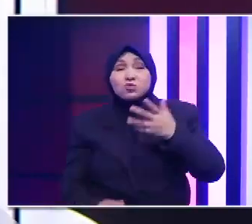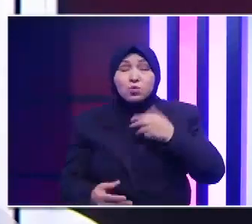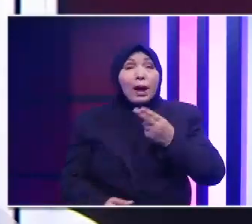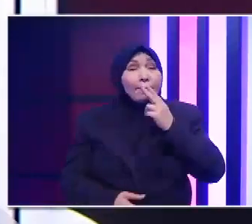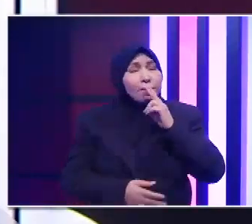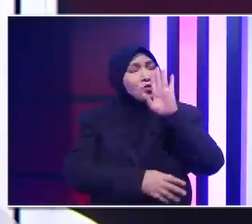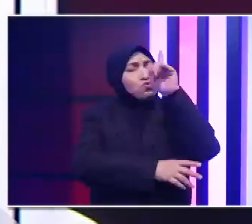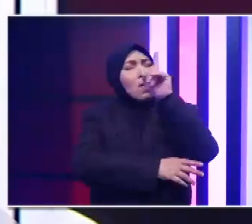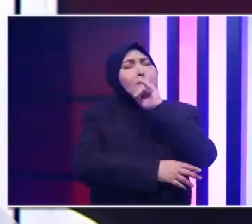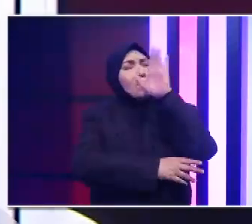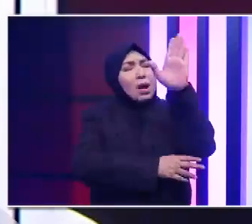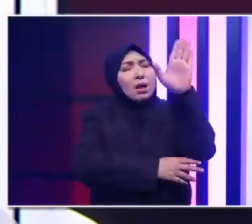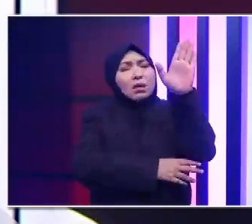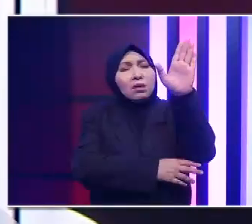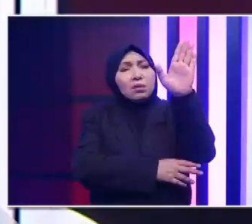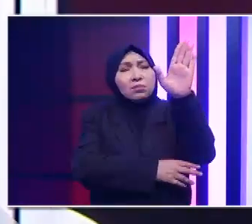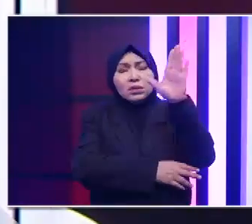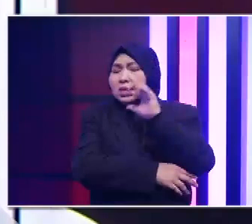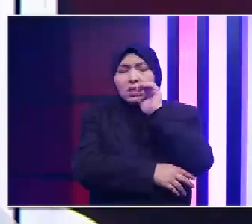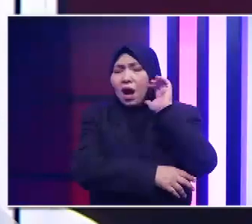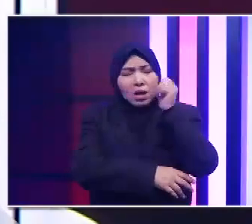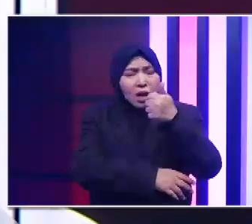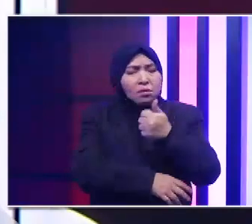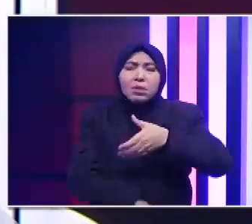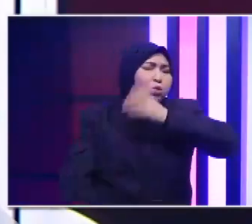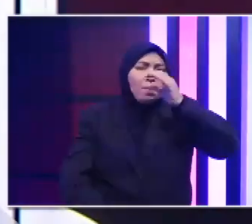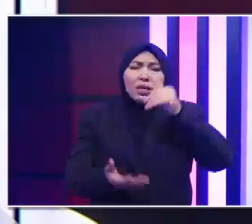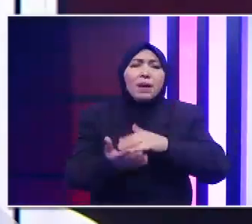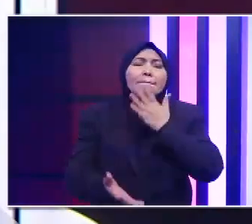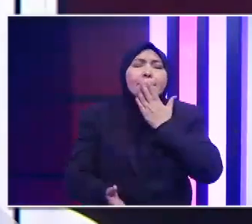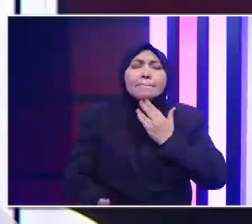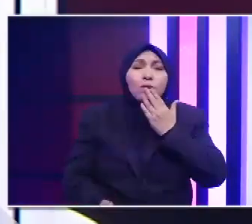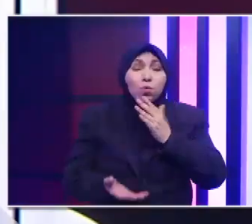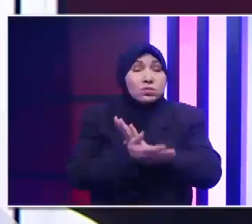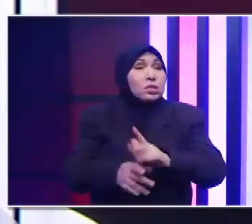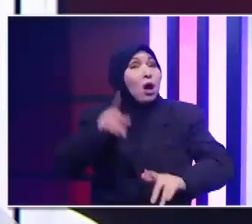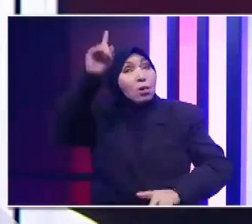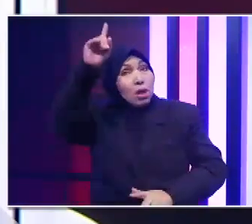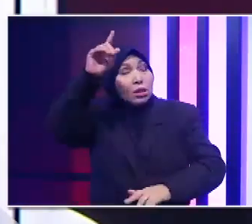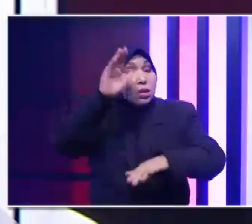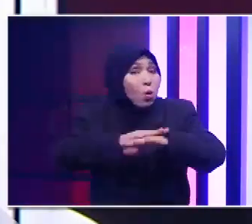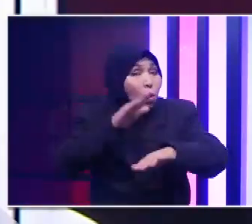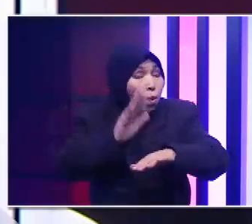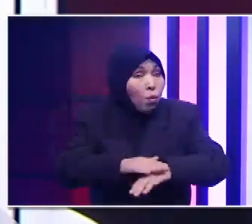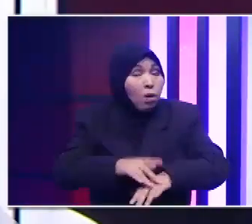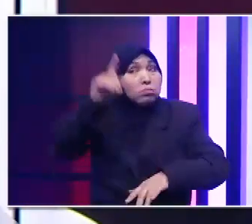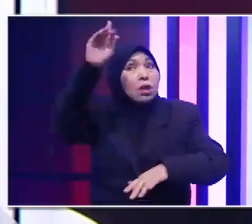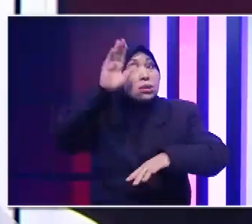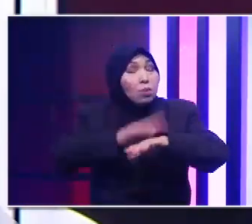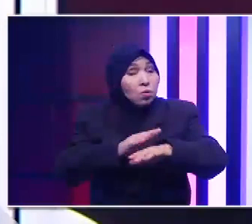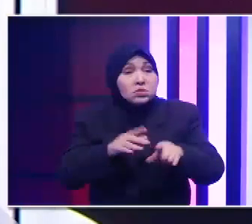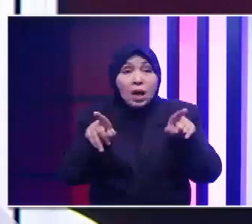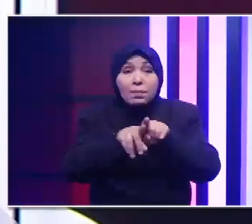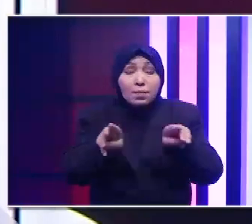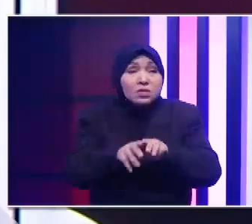bersumpah bahwa dia sekali tidak akan minum madu itu lagi maka Allah menegur perbuatan Hai dan seolah-olah Nabi